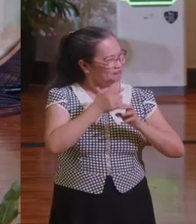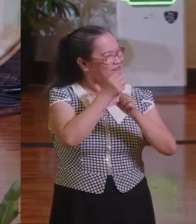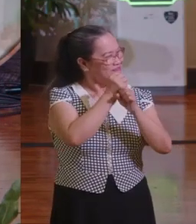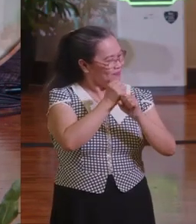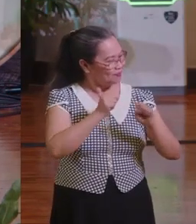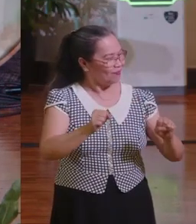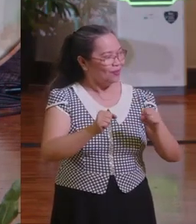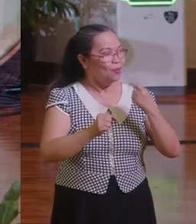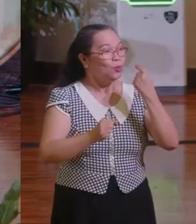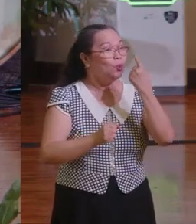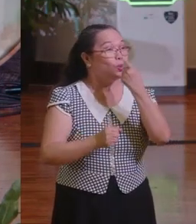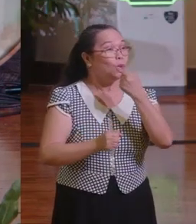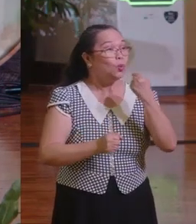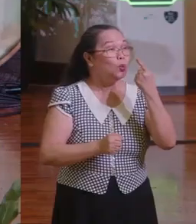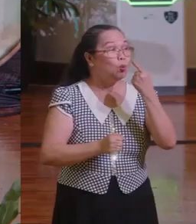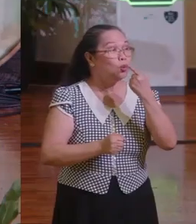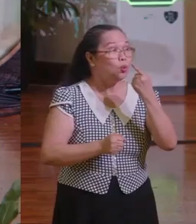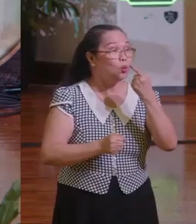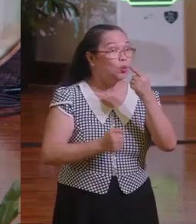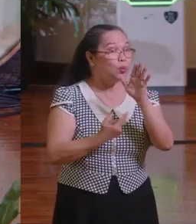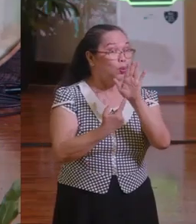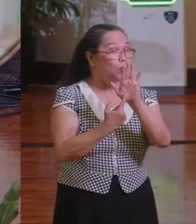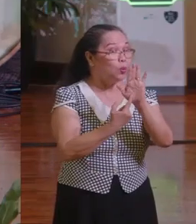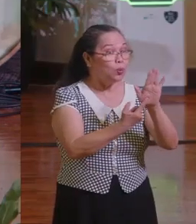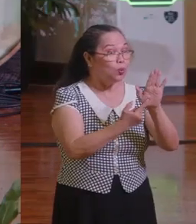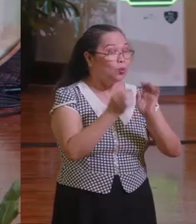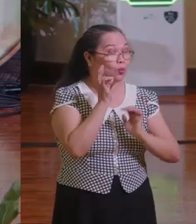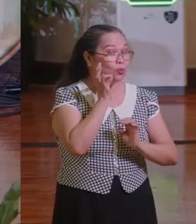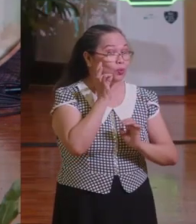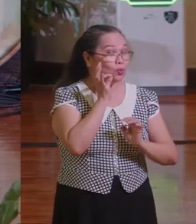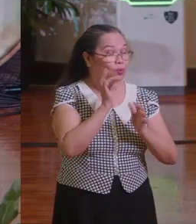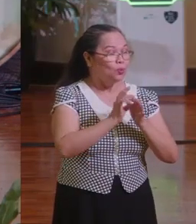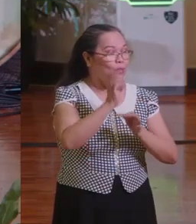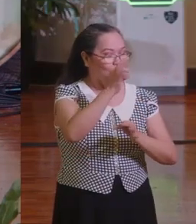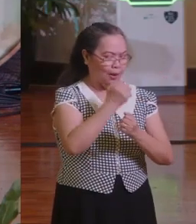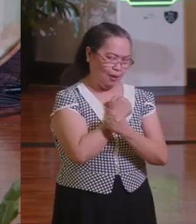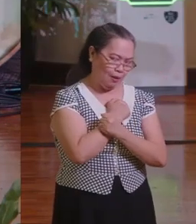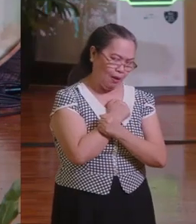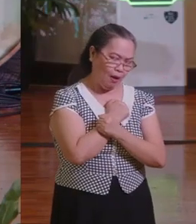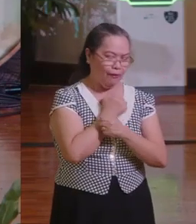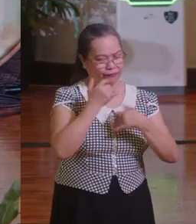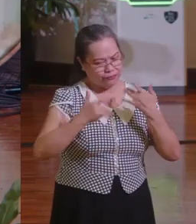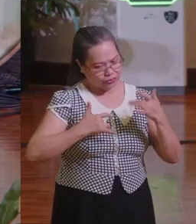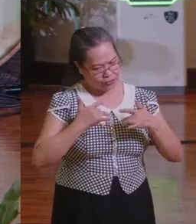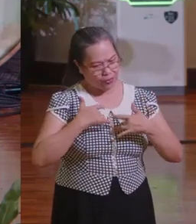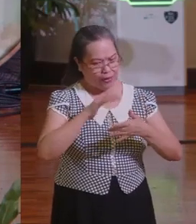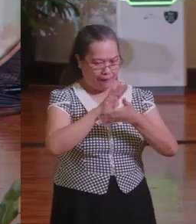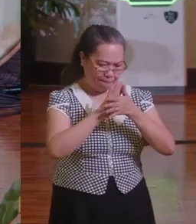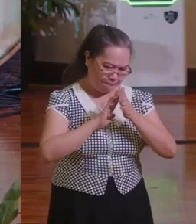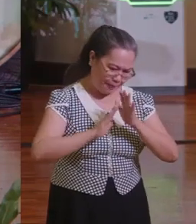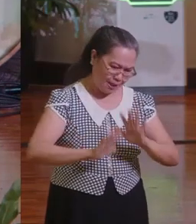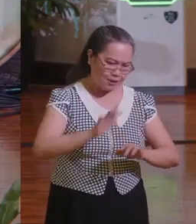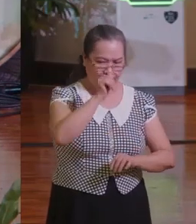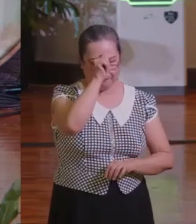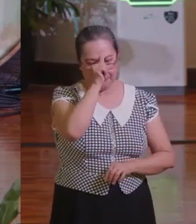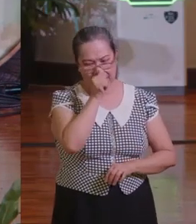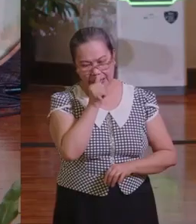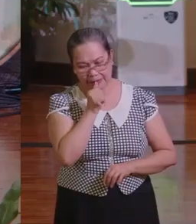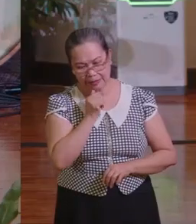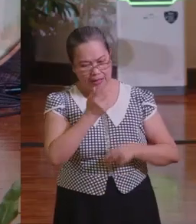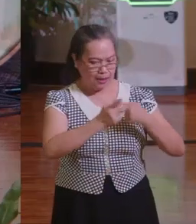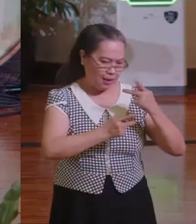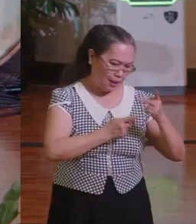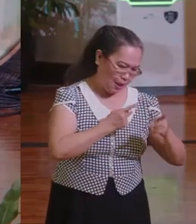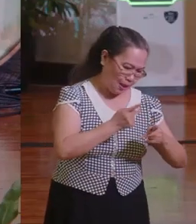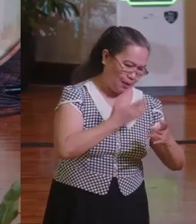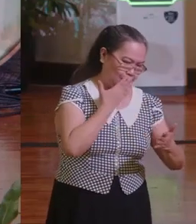Diyos. Those who are demonstrating the fruit of the Spirit. Love, joy, peace, patience,